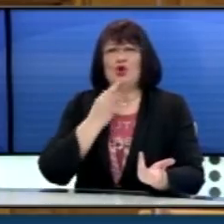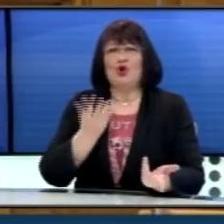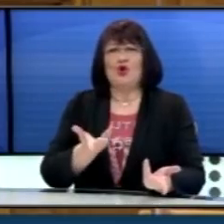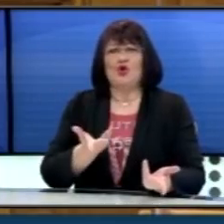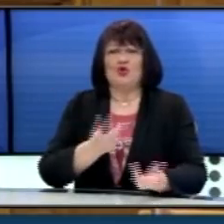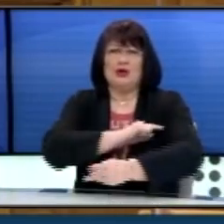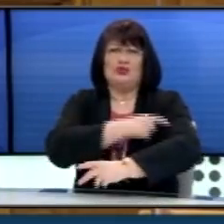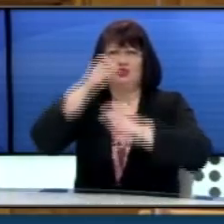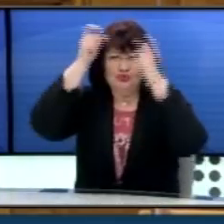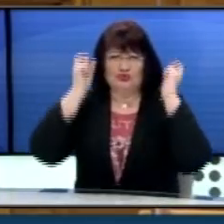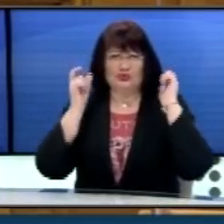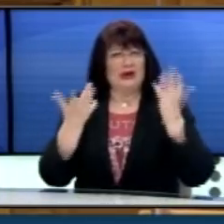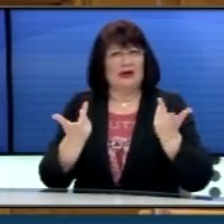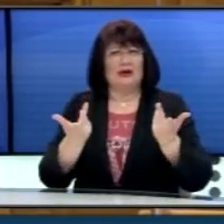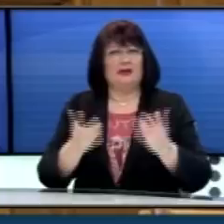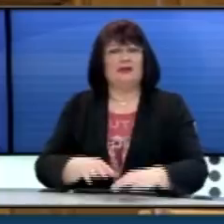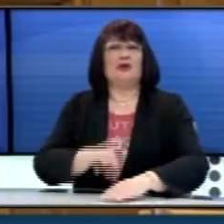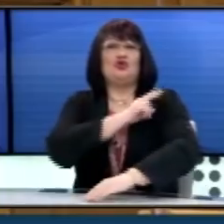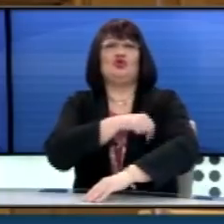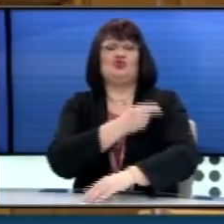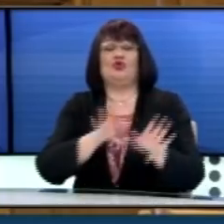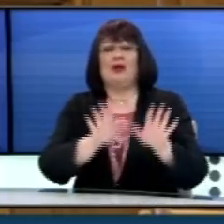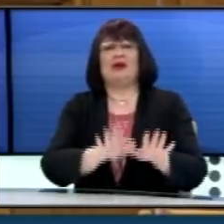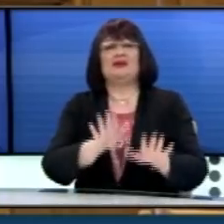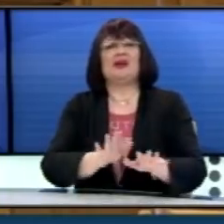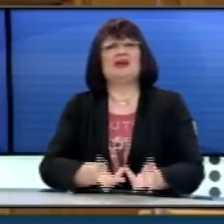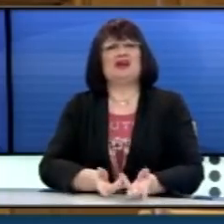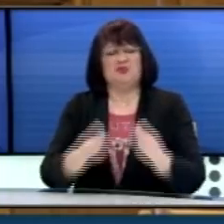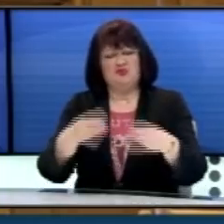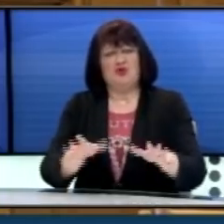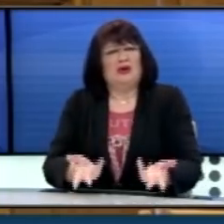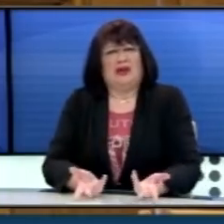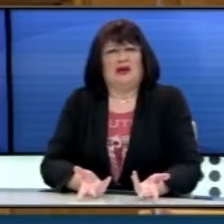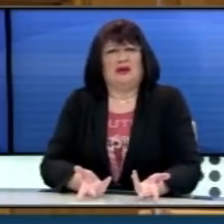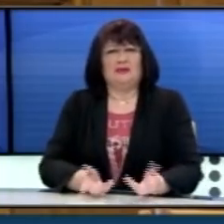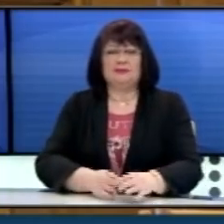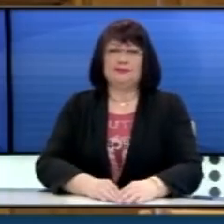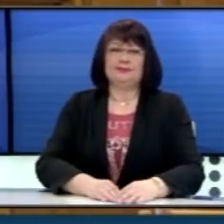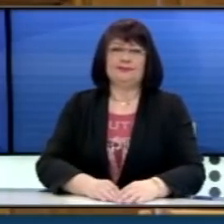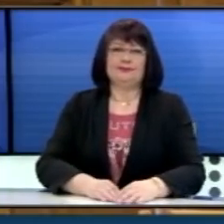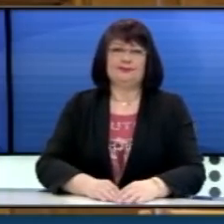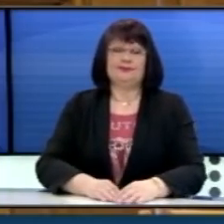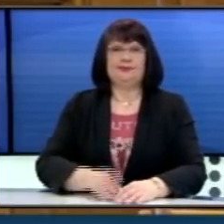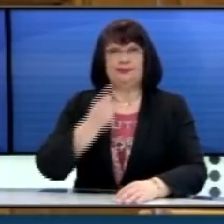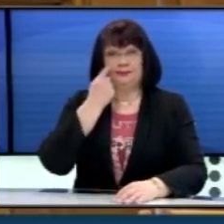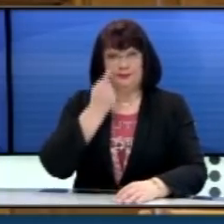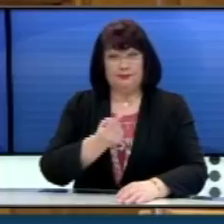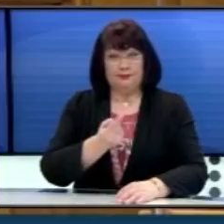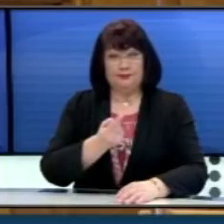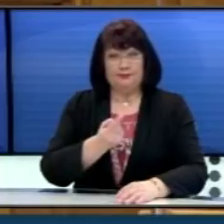Γιατί άφησε την πρωτοβάθμια φροντίδα υγείας σε αυτά τα χάλια? Μόνο να δει κανείς